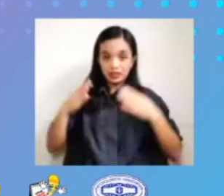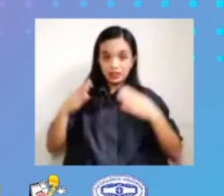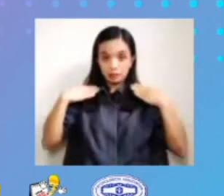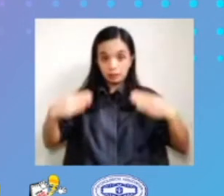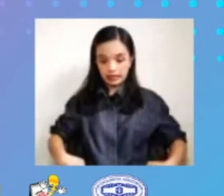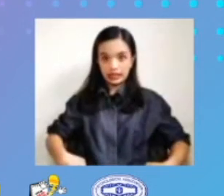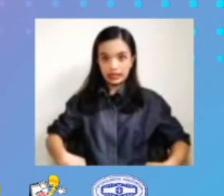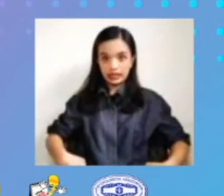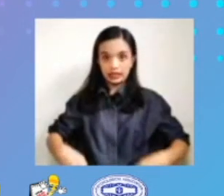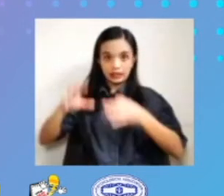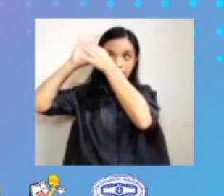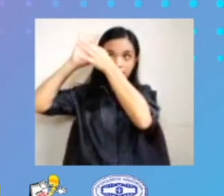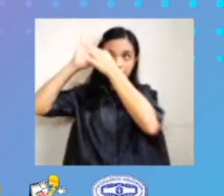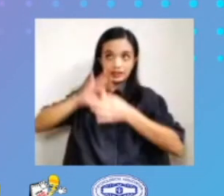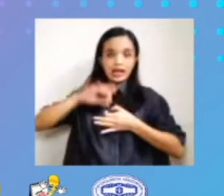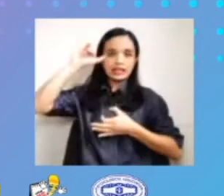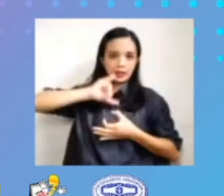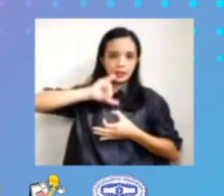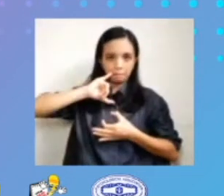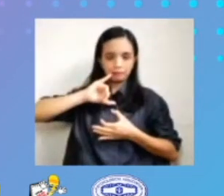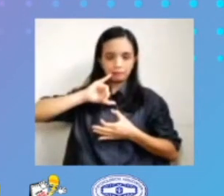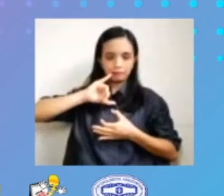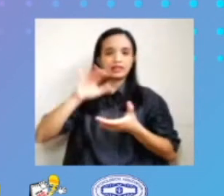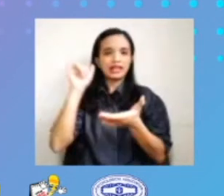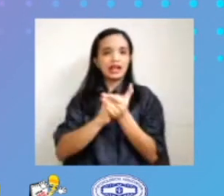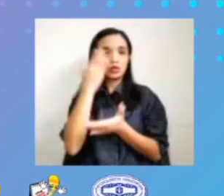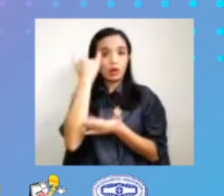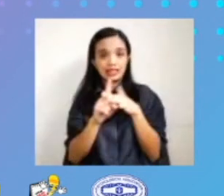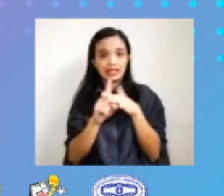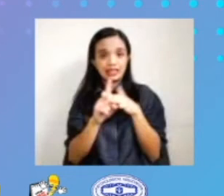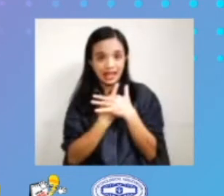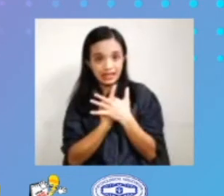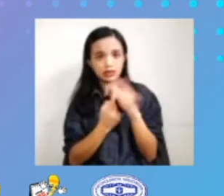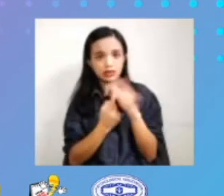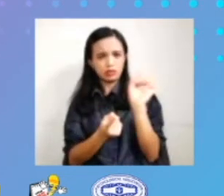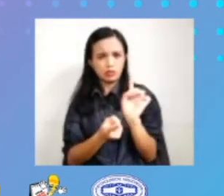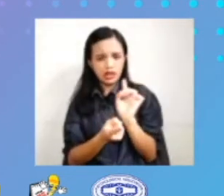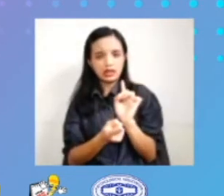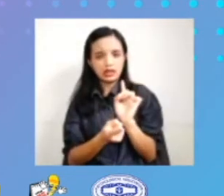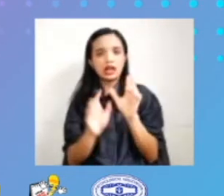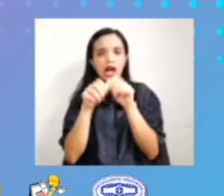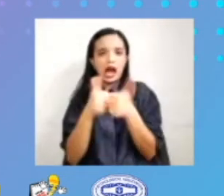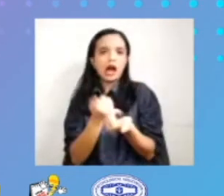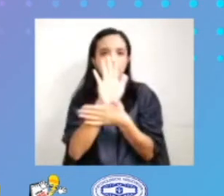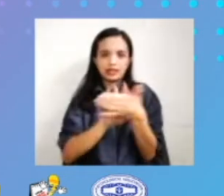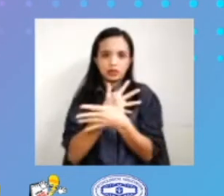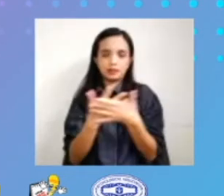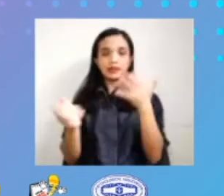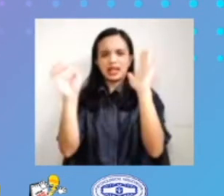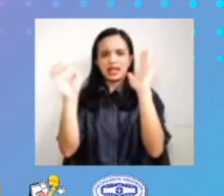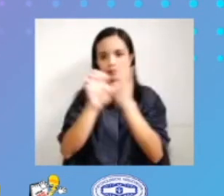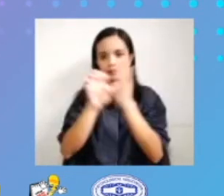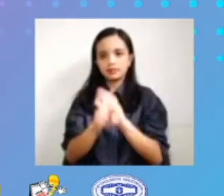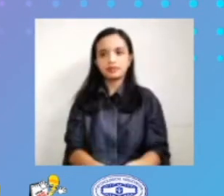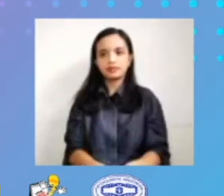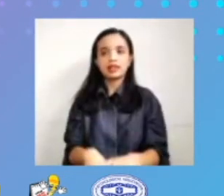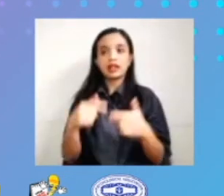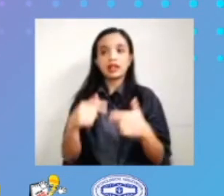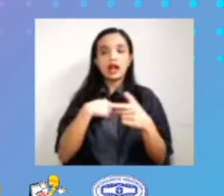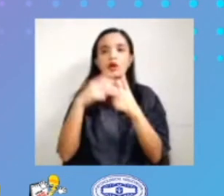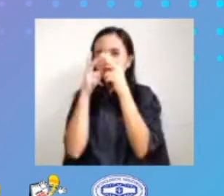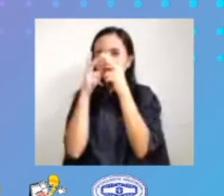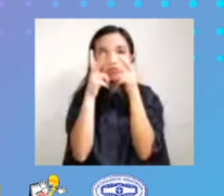ka ng automatic feeling, parang merong, may gagawin ka ngayon. No? So kapag ganon,